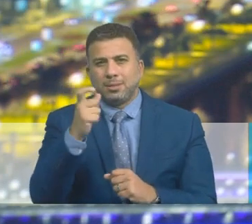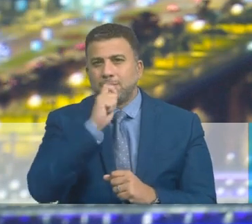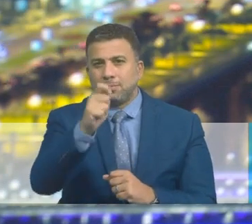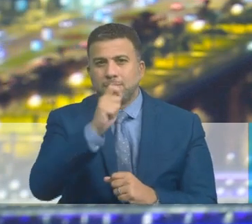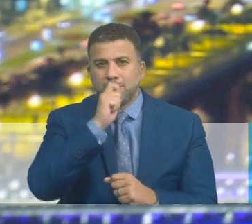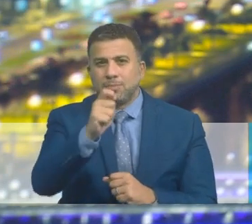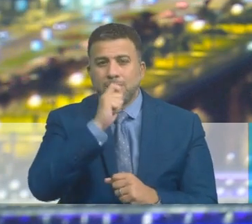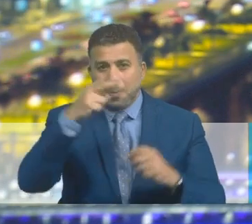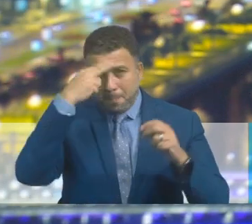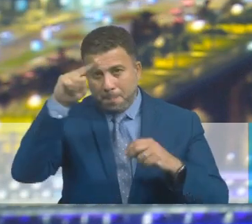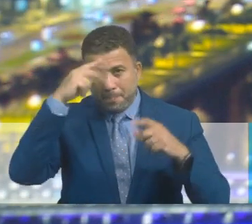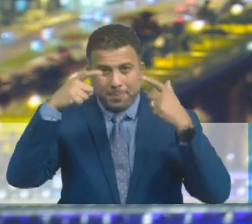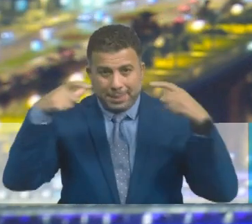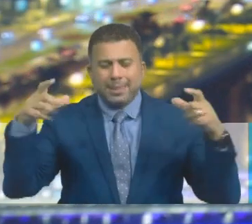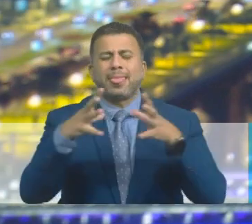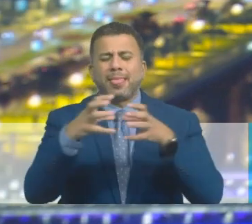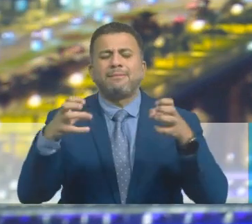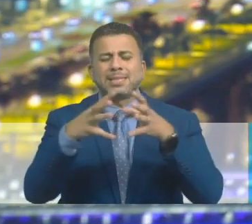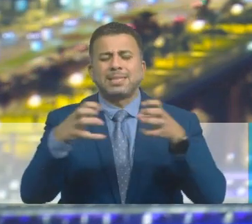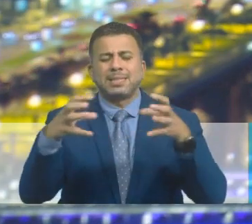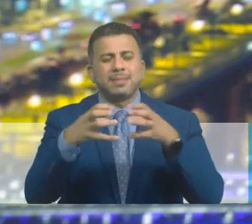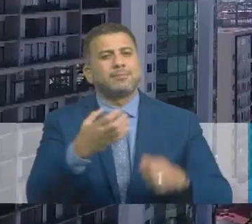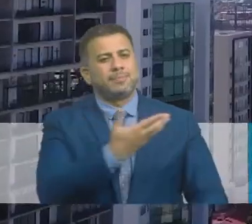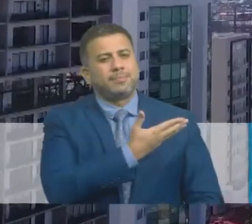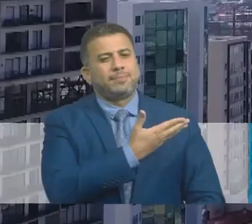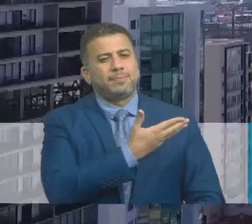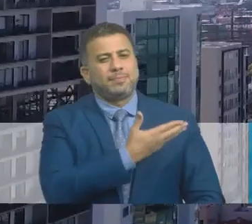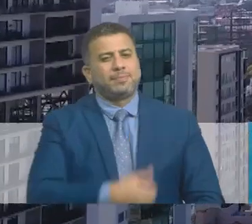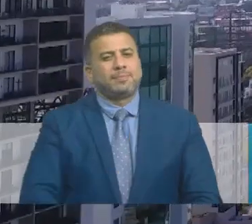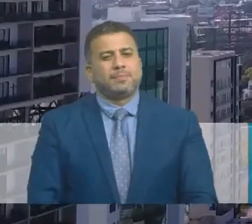المعيني مفدنا إلى المكسيك والتفاصيل.